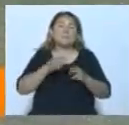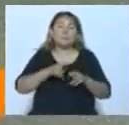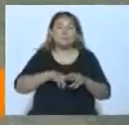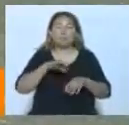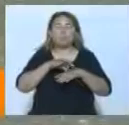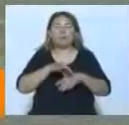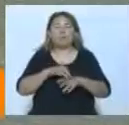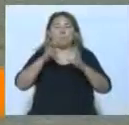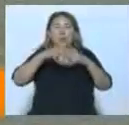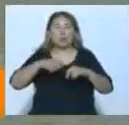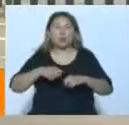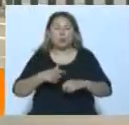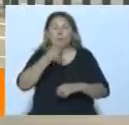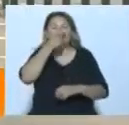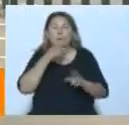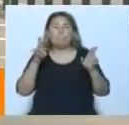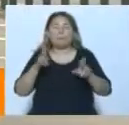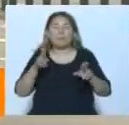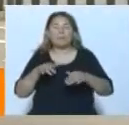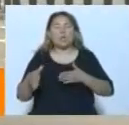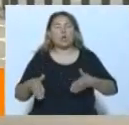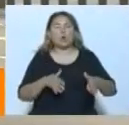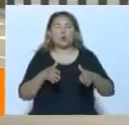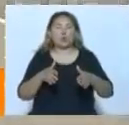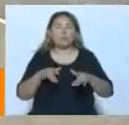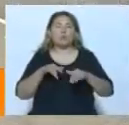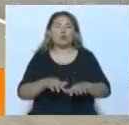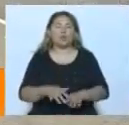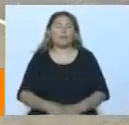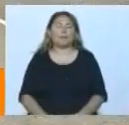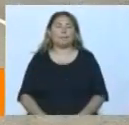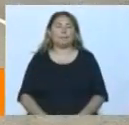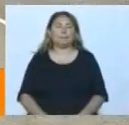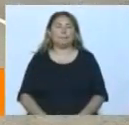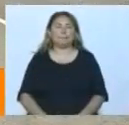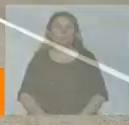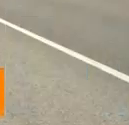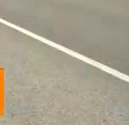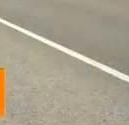будут проводить мониторинг по соблюдению правил дорожного движения. Ажан Сабитқызы, Мангель Трахмет Дидар.